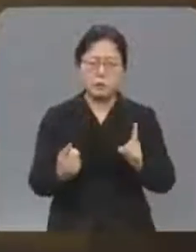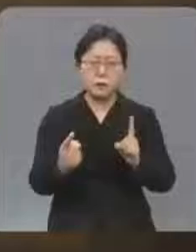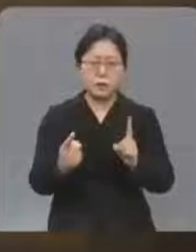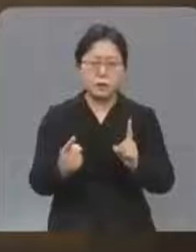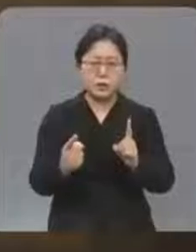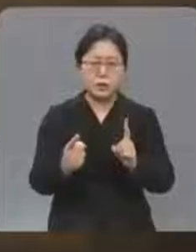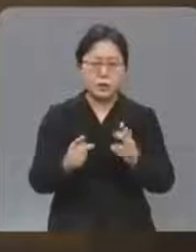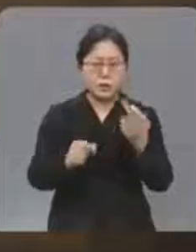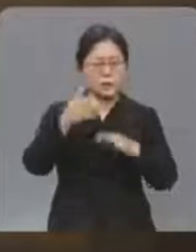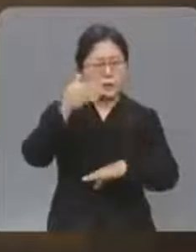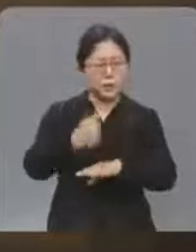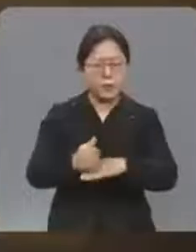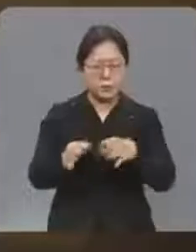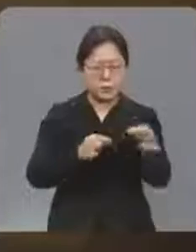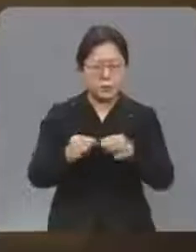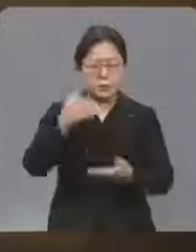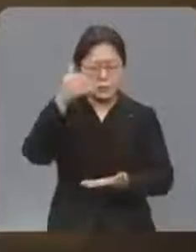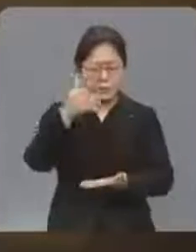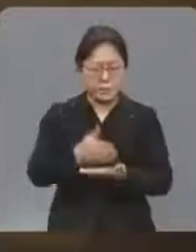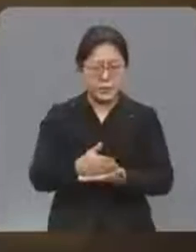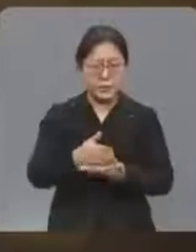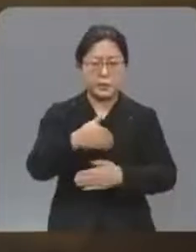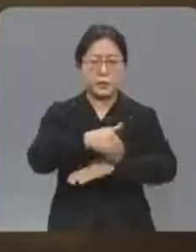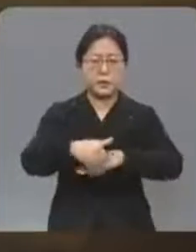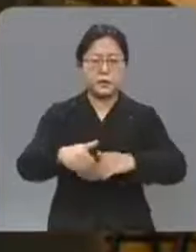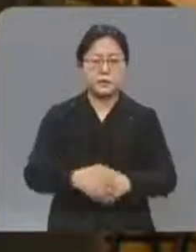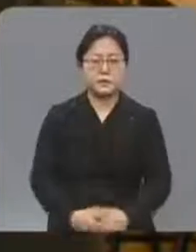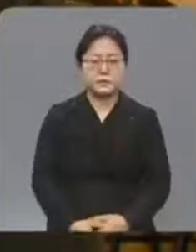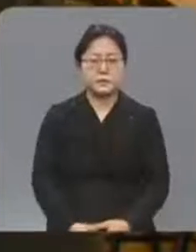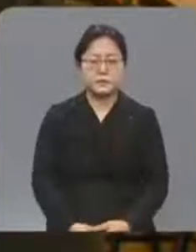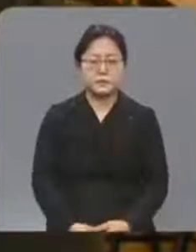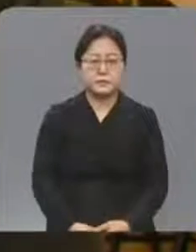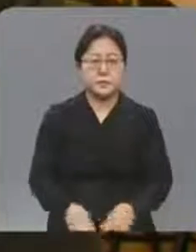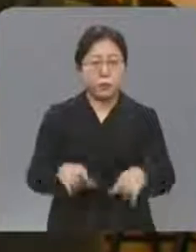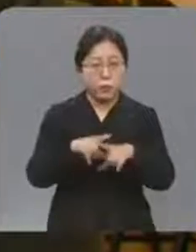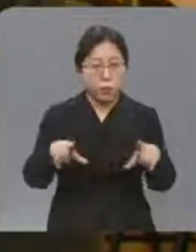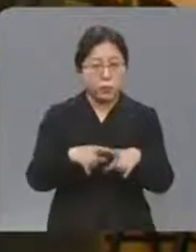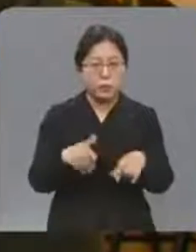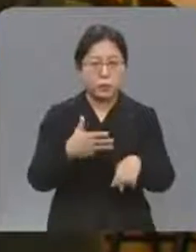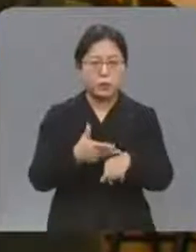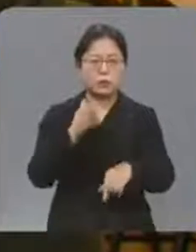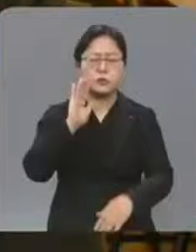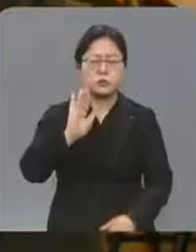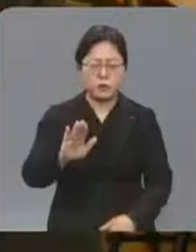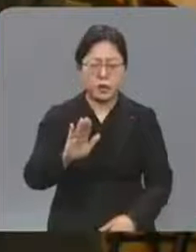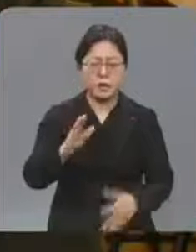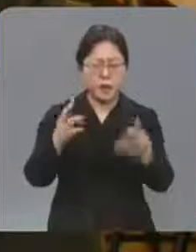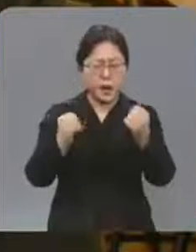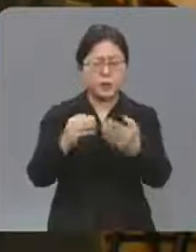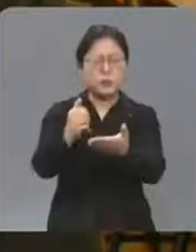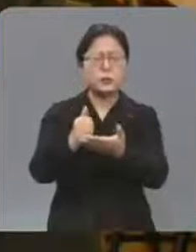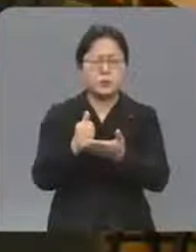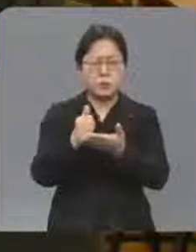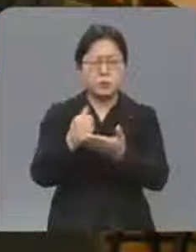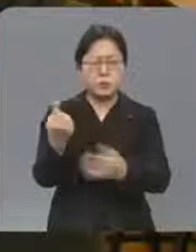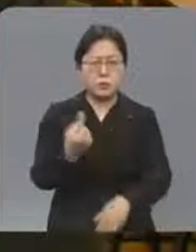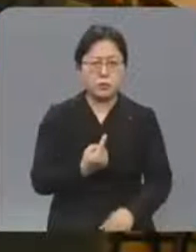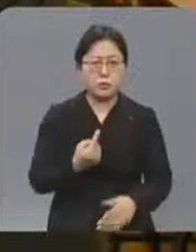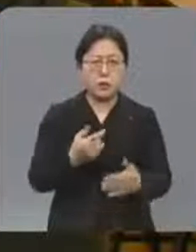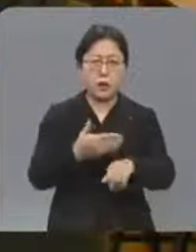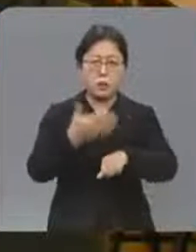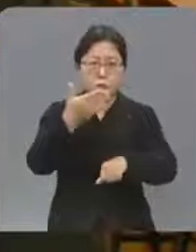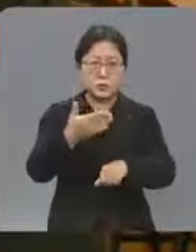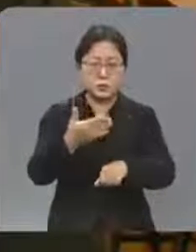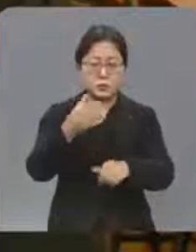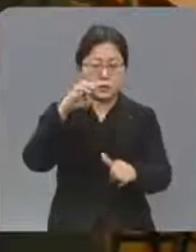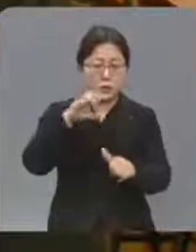사실상 연말 장사를 접어야 할 상황입니다. 보통 8시 이후로 많이 오시거든요. 그런데 9시까지 영업